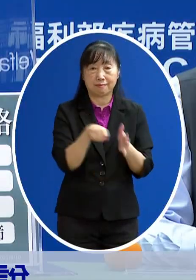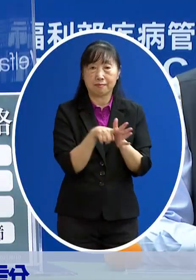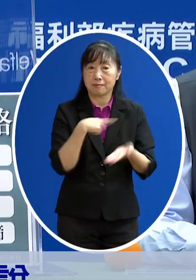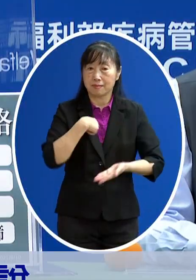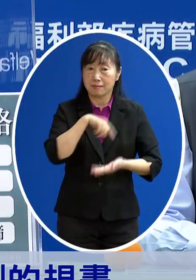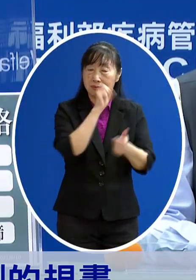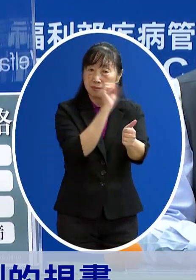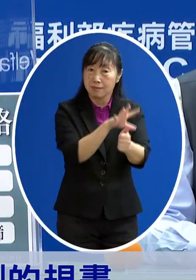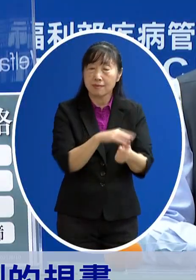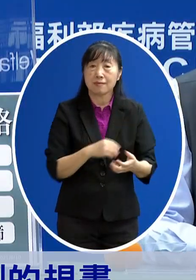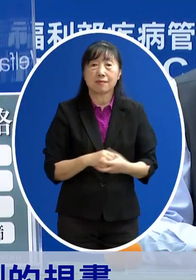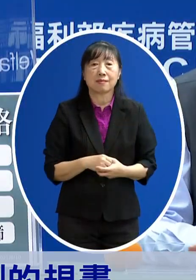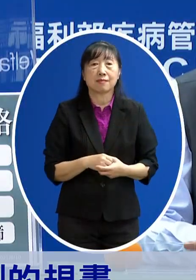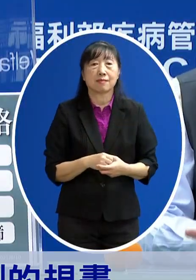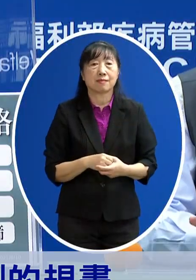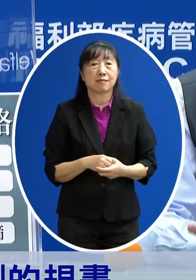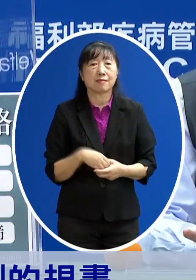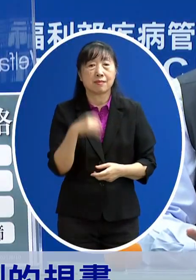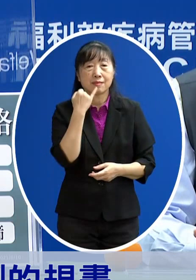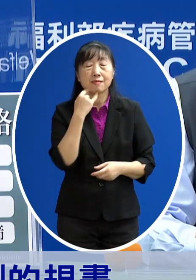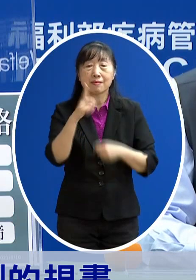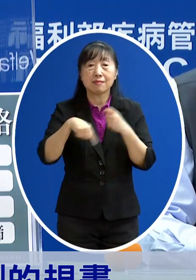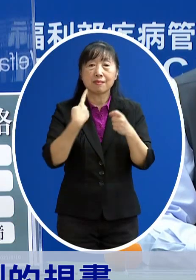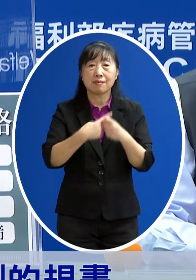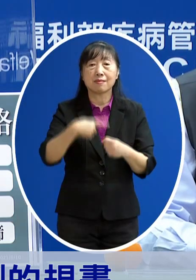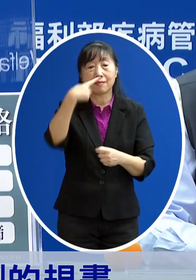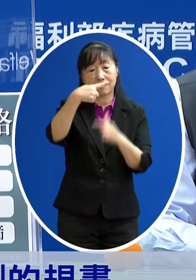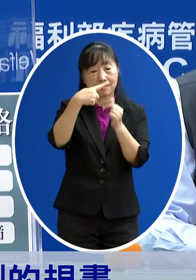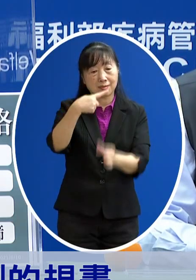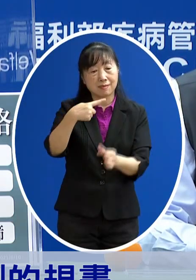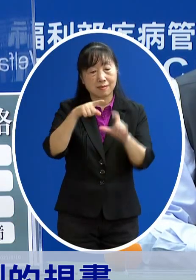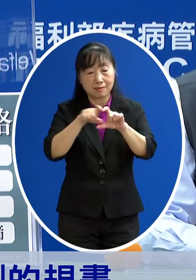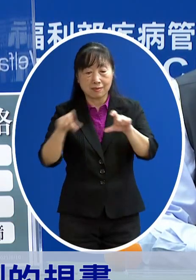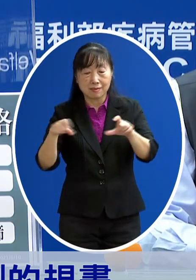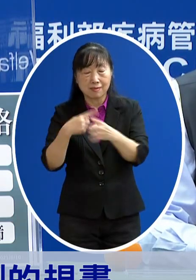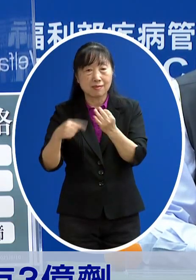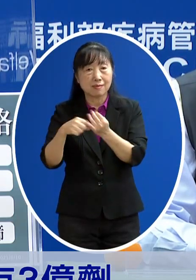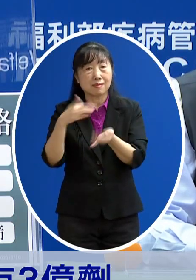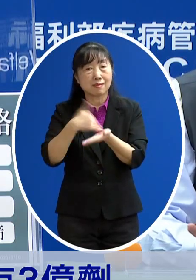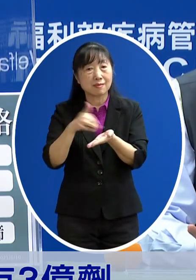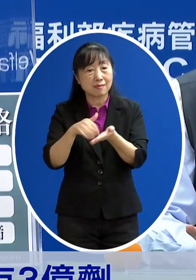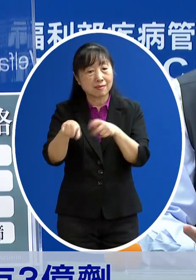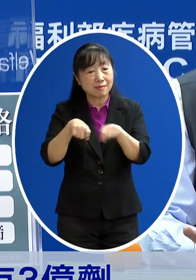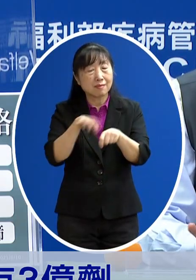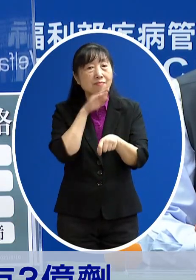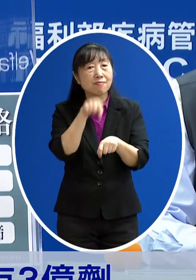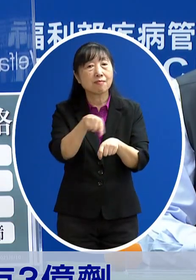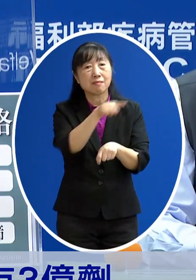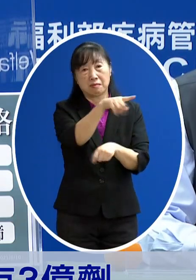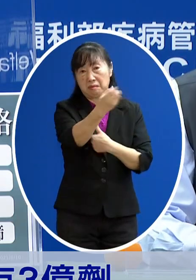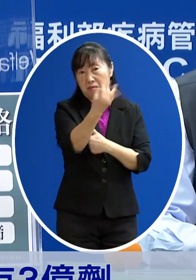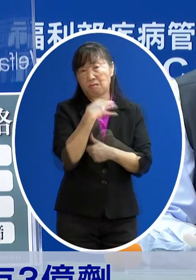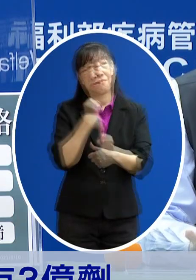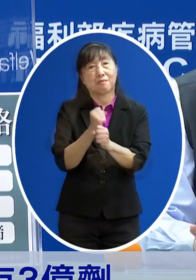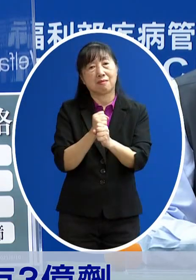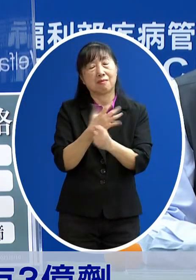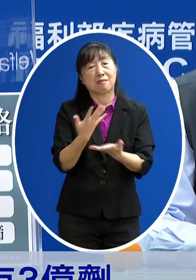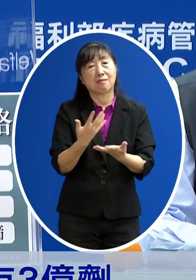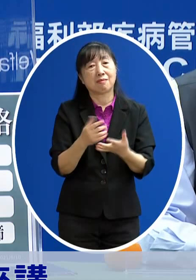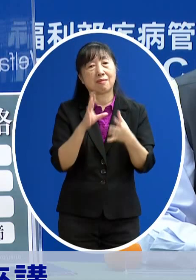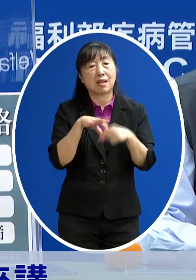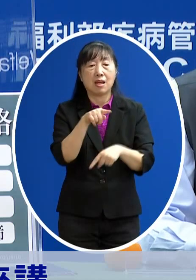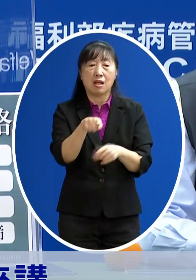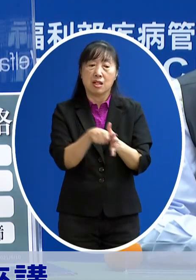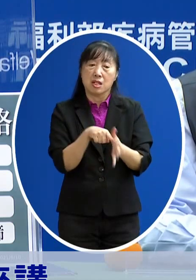来说，我们可以来做好年产1亿剂的一个规划。好，那时候他们要求要有3亿剂，那我们